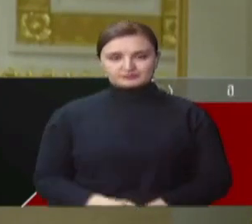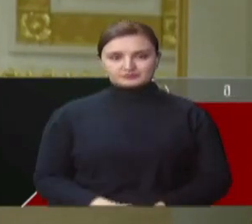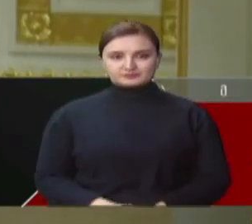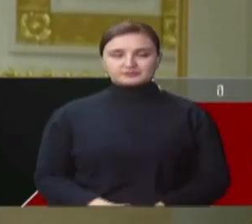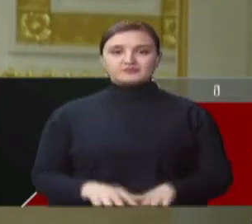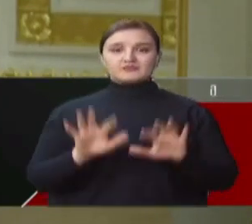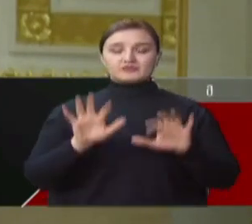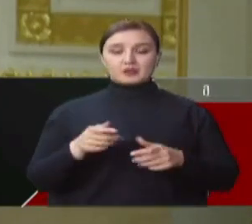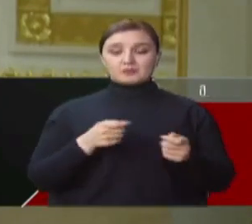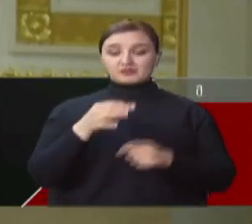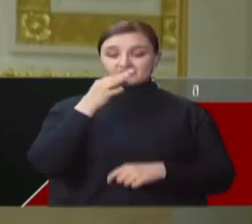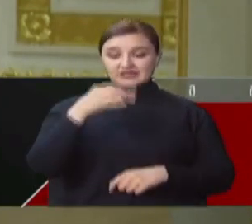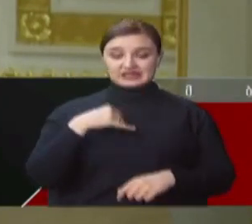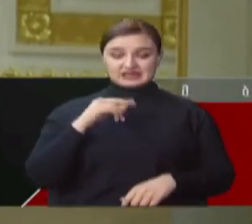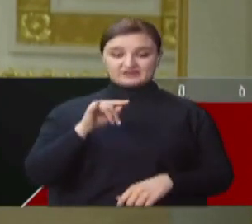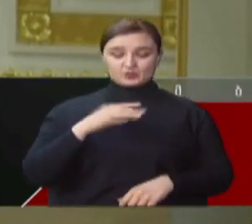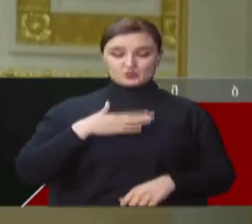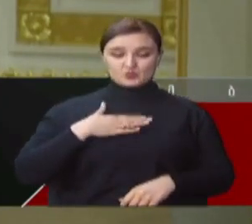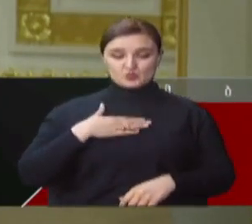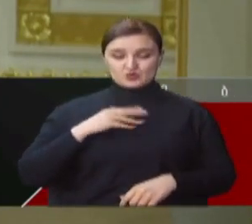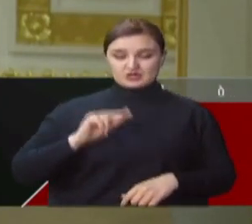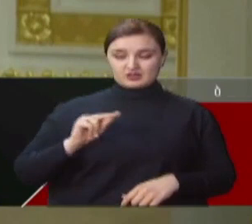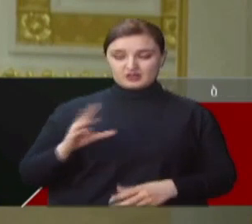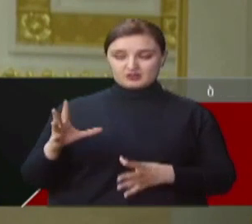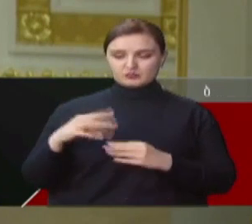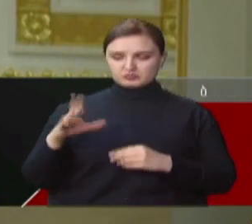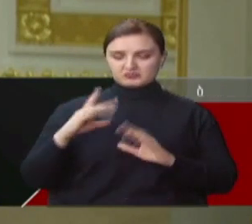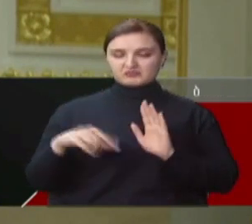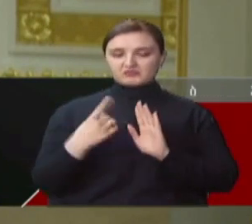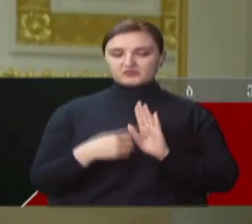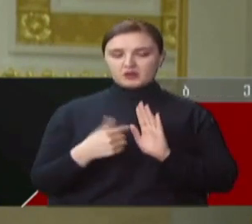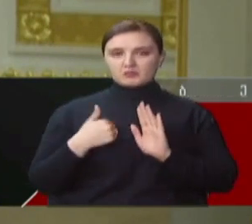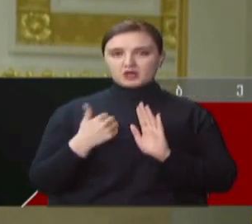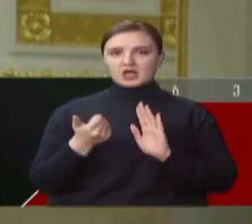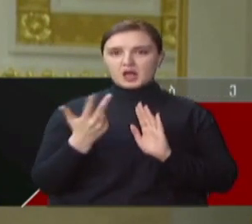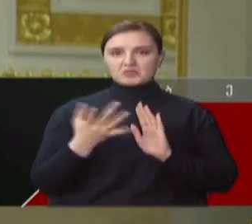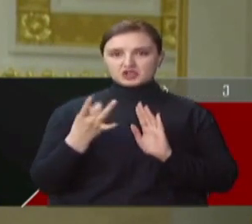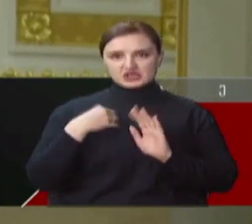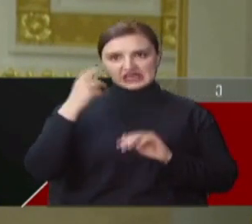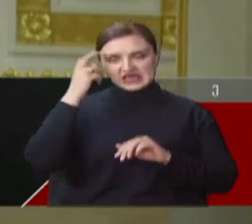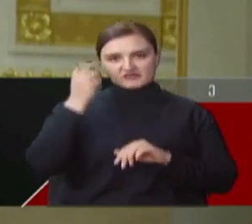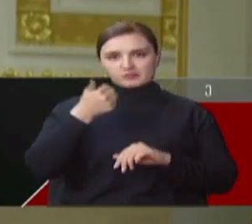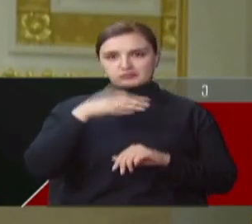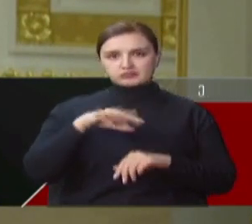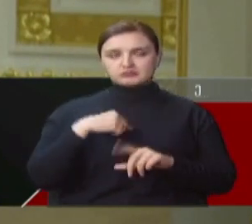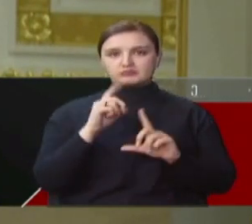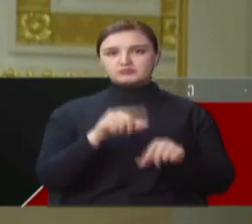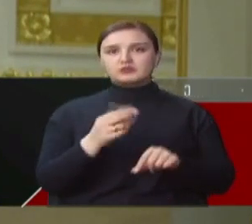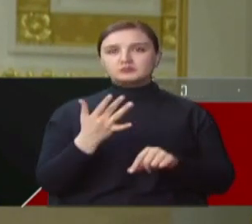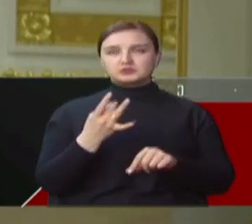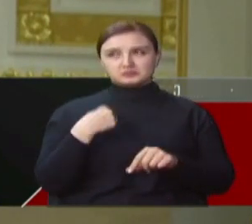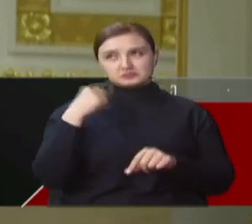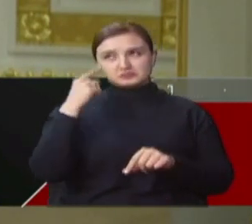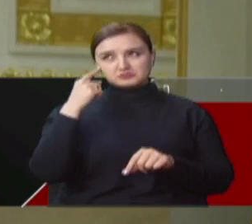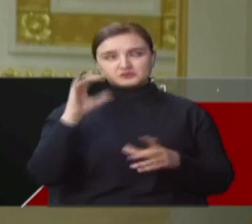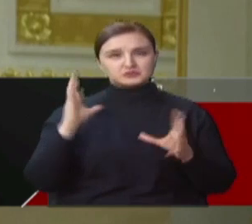პრეზიდენტს ვეუბნებოდი, თვითფრინავში ჩემმა ერთ-ერთმა ახალმა თანამშრომელმა მკითხა, რამდენჯერ ვარ ნამყოფი კიევში და ვფიქრდი რომ მეპასუხა. ეს ჩემი